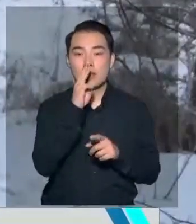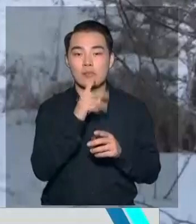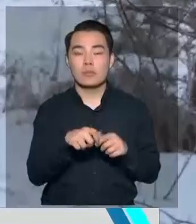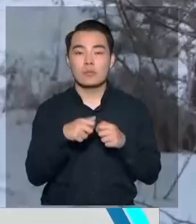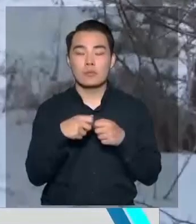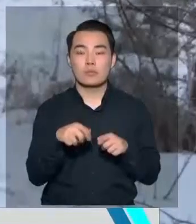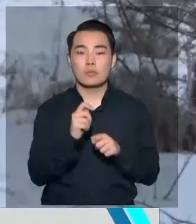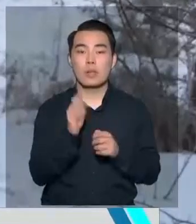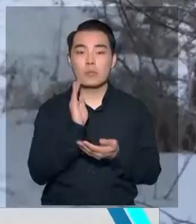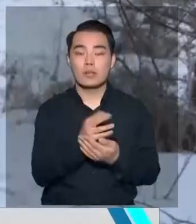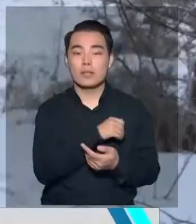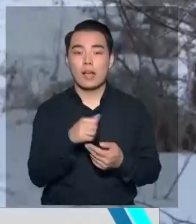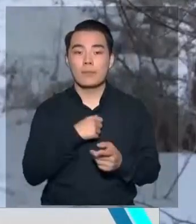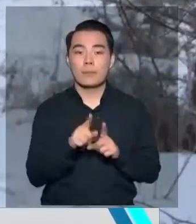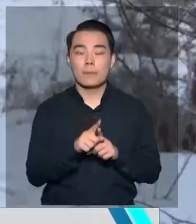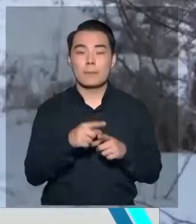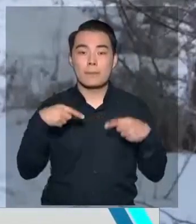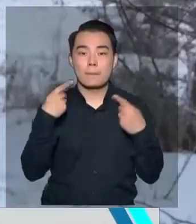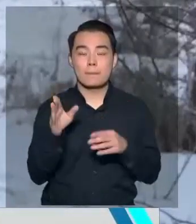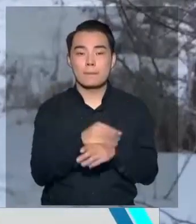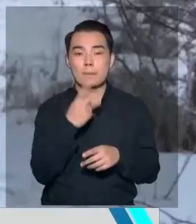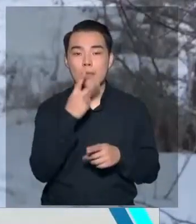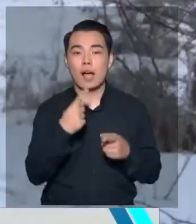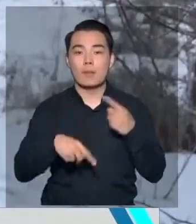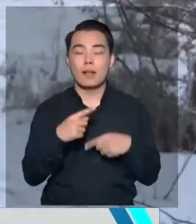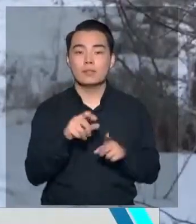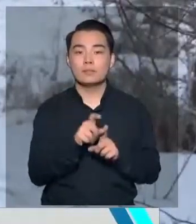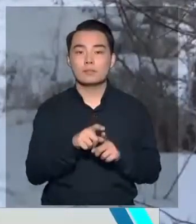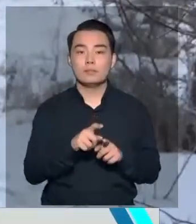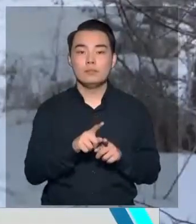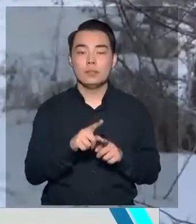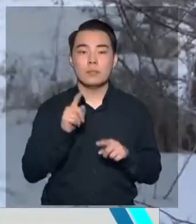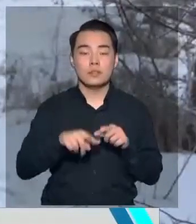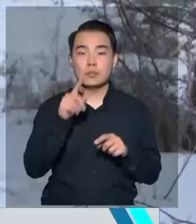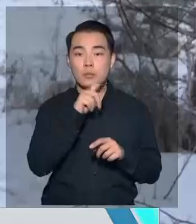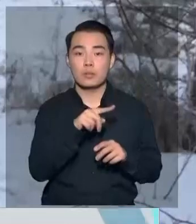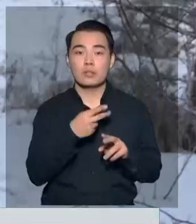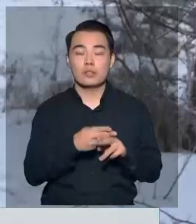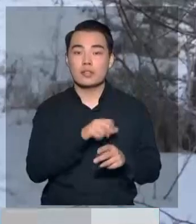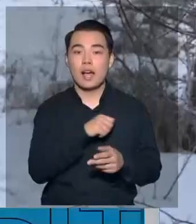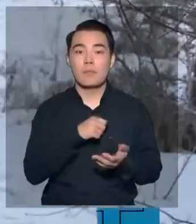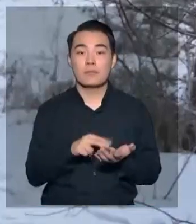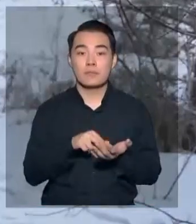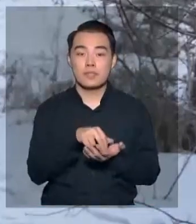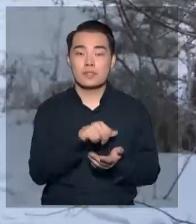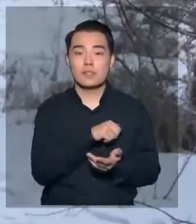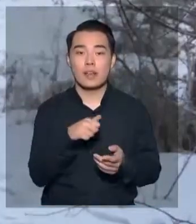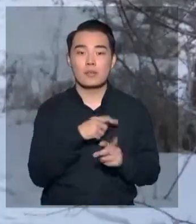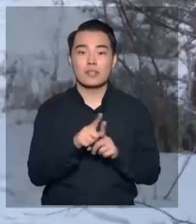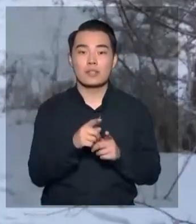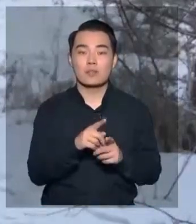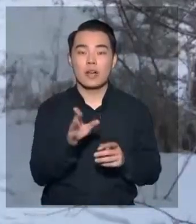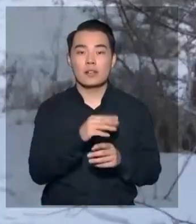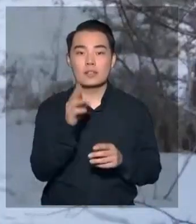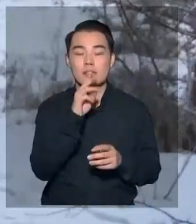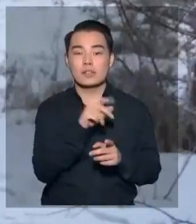бастайды. Айтпақшы, шаруалар мемлекетке берешегін қайтаруға асықпайтын болады. Олар аяққа тұрып, кәсібін дөңгелеткенше несие